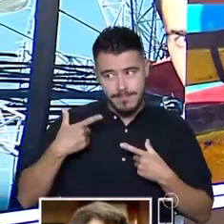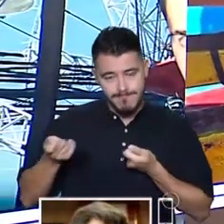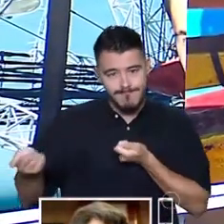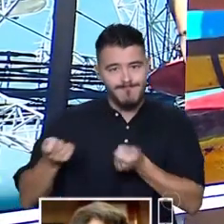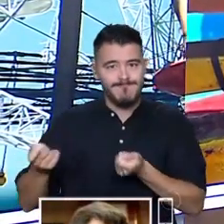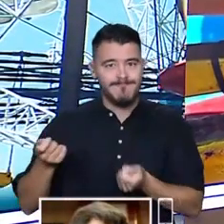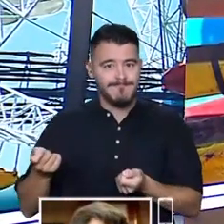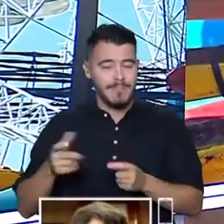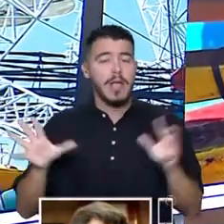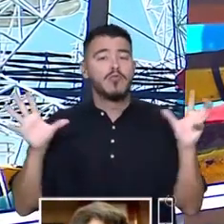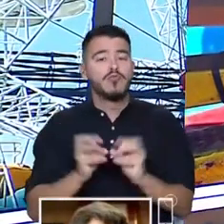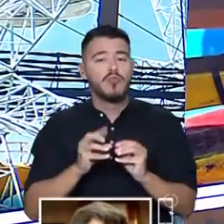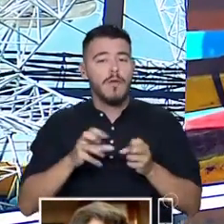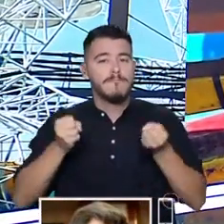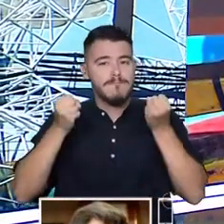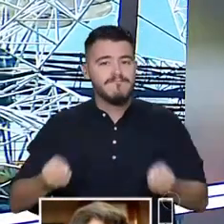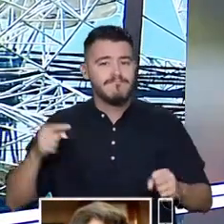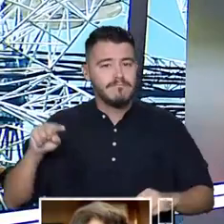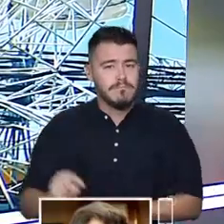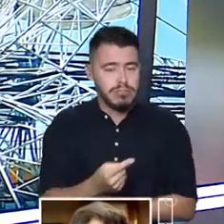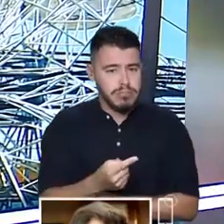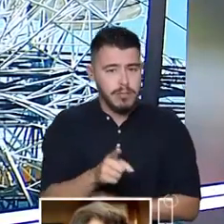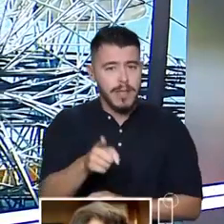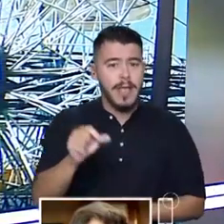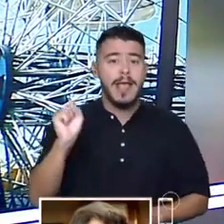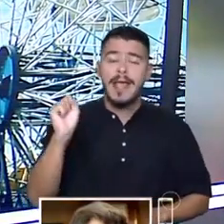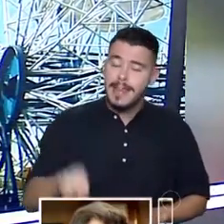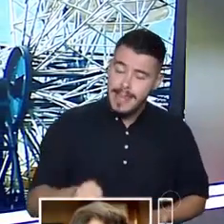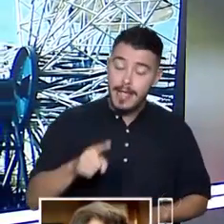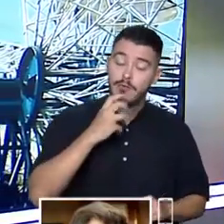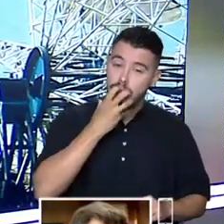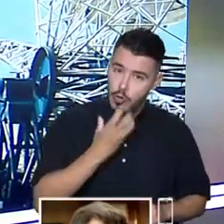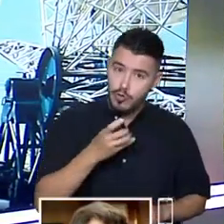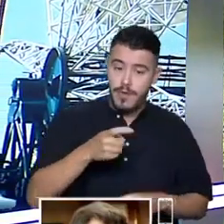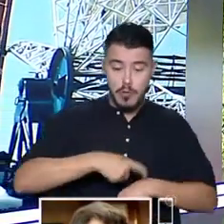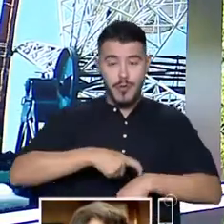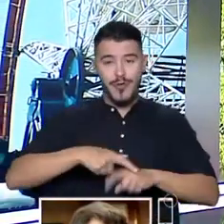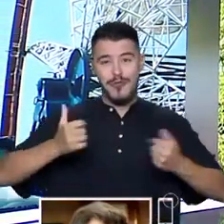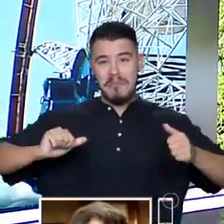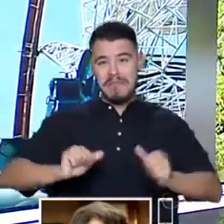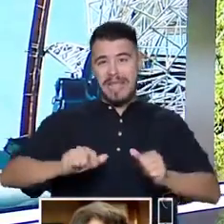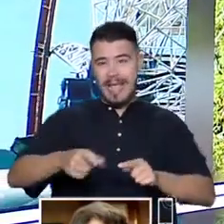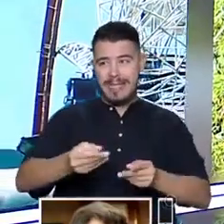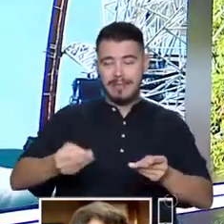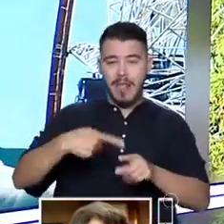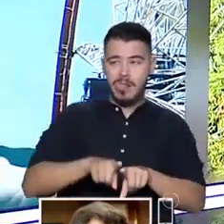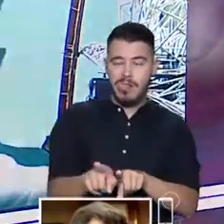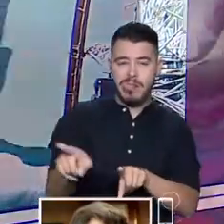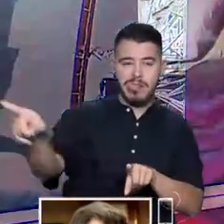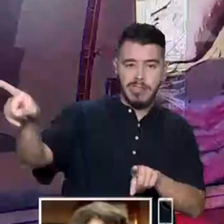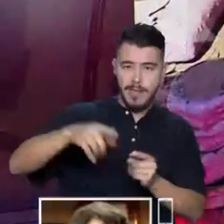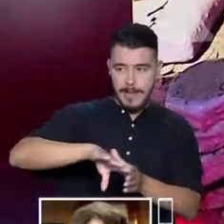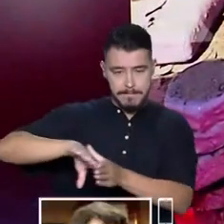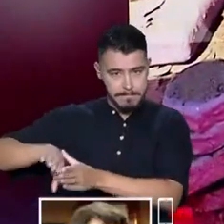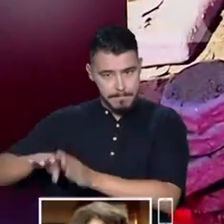βαριάς σκοπούμενης σωματικής βλάβης. Σοβαρή περίπτωση και να τη δούμε. Επιτρέψτε μόνο για λόγους χρόνου να μείνω λίγο εδώ. Επειδή